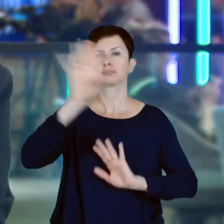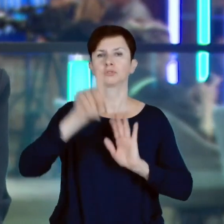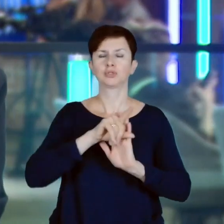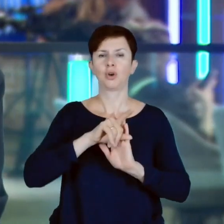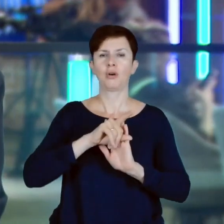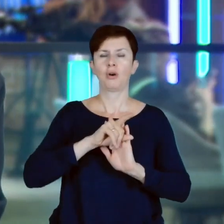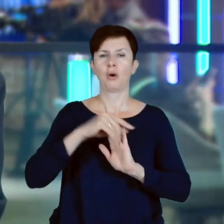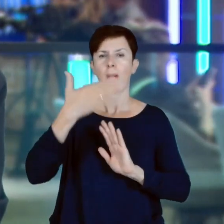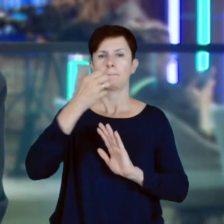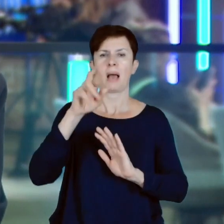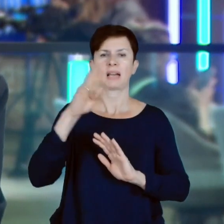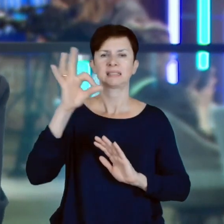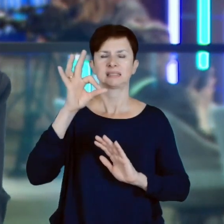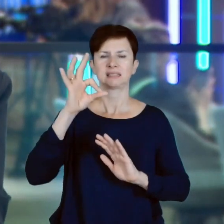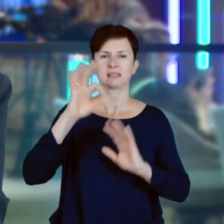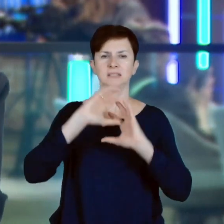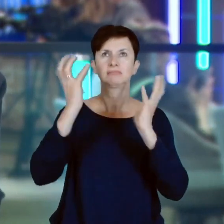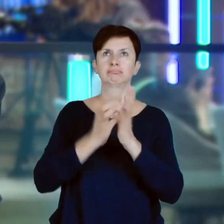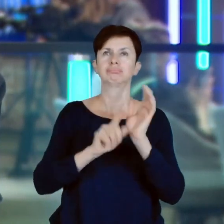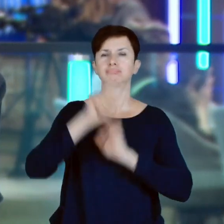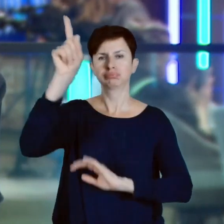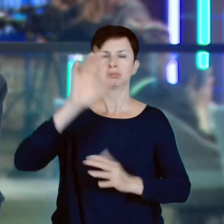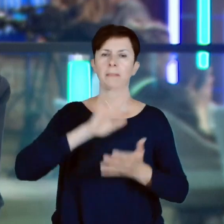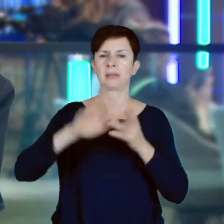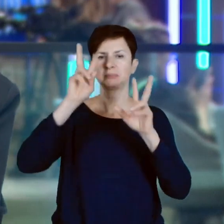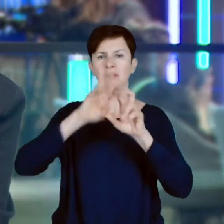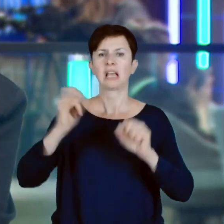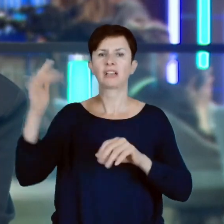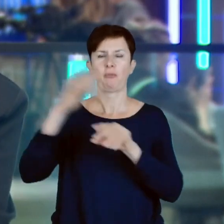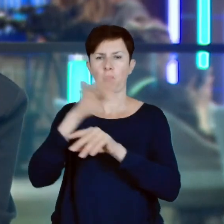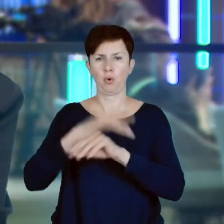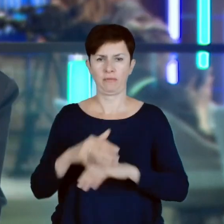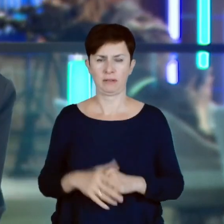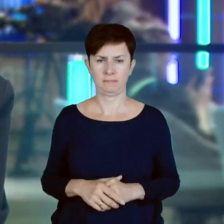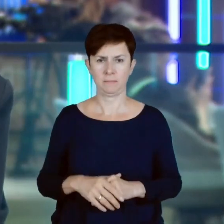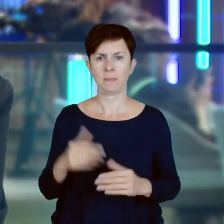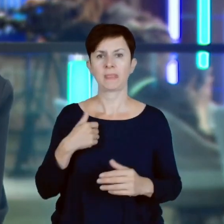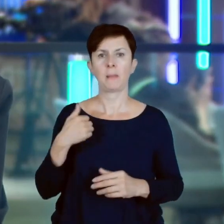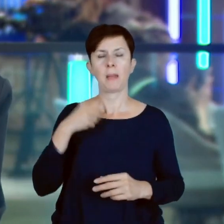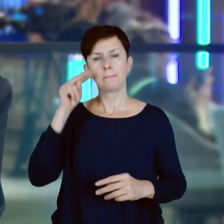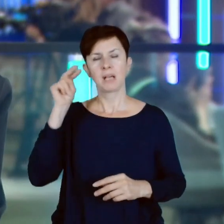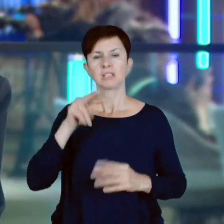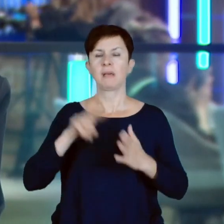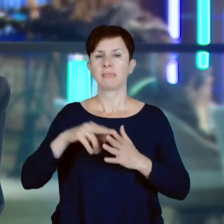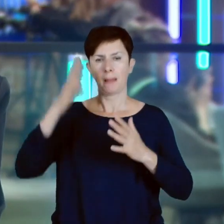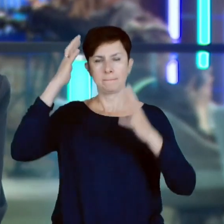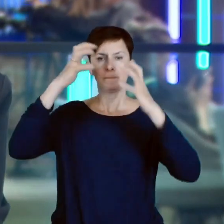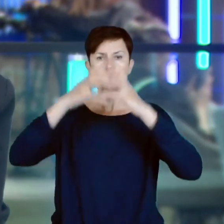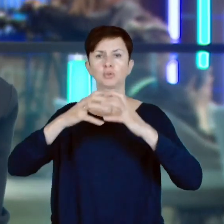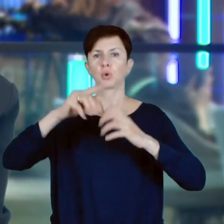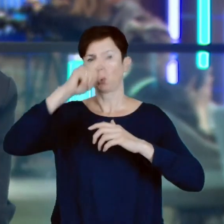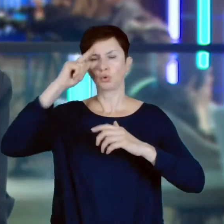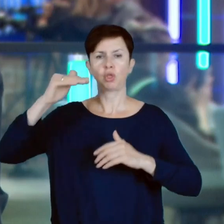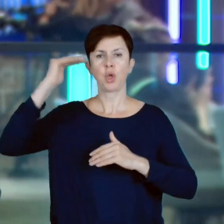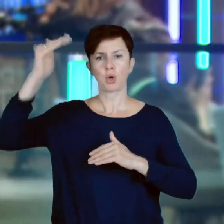zbadania, jaki będzie miało to na nich wpływ, ponieważ my bierzemy pod uwagę mózgi na przykład dorosłych osób i jak my sobie dzisiaj radzimy z technologią